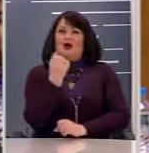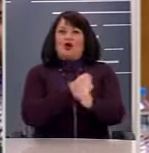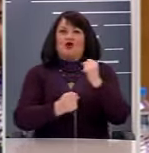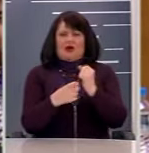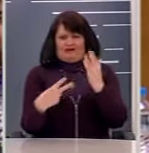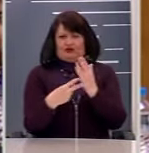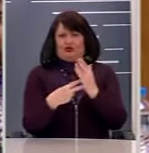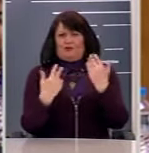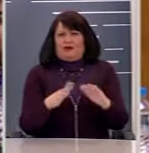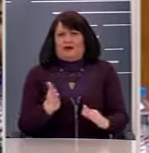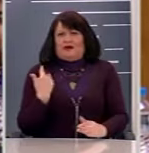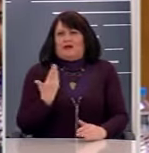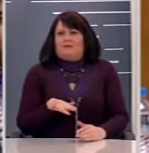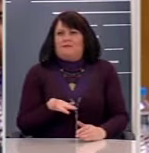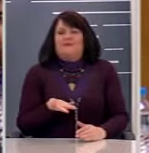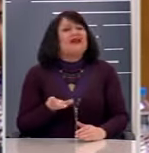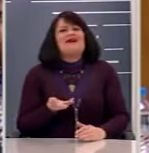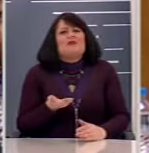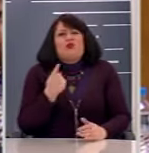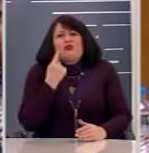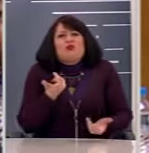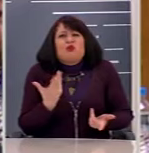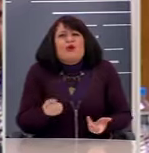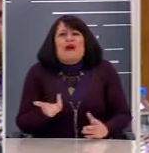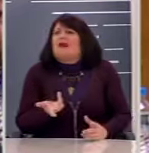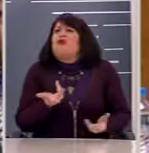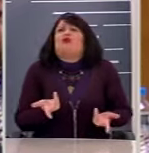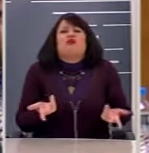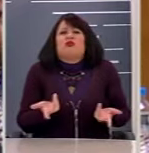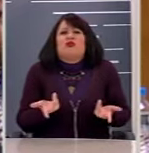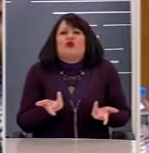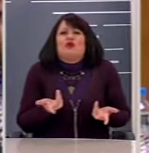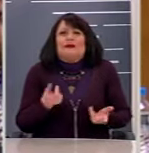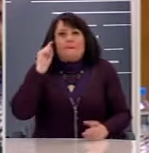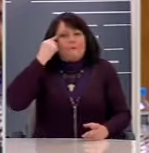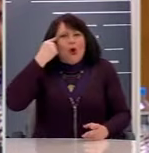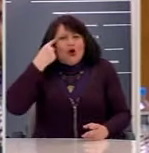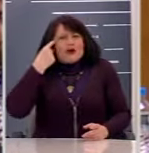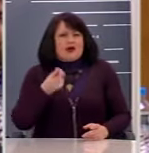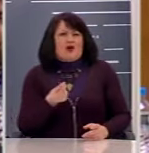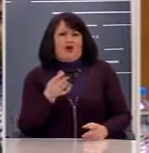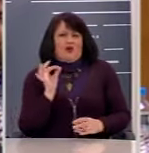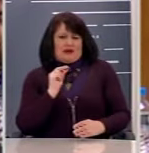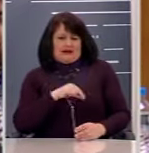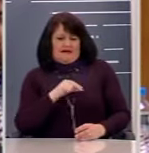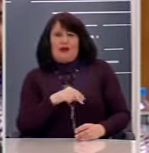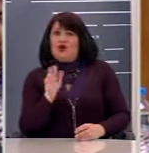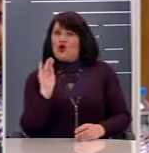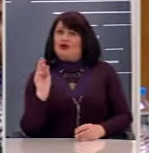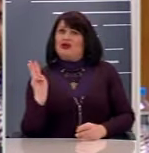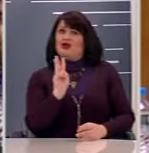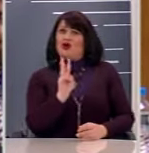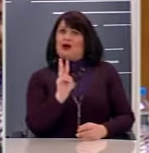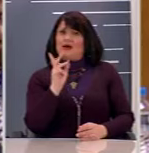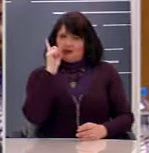έγινε. Λοιπόν, πού βλέπετε τις σκοπιμότητες και τις... Ρωτήστε την Τρόικα. Τους